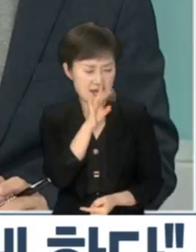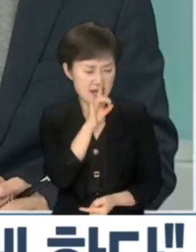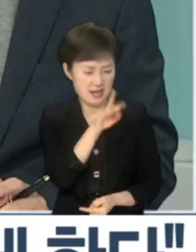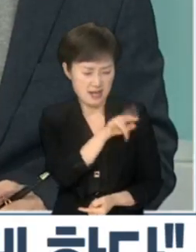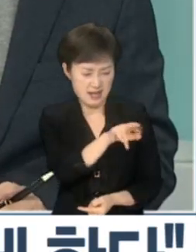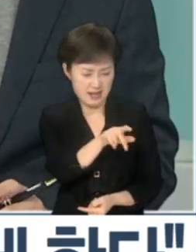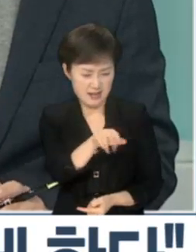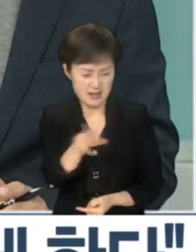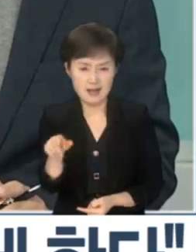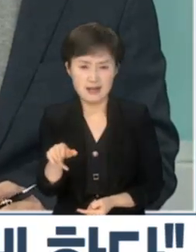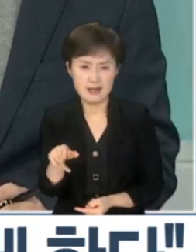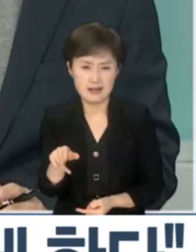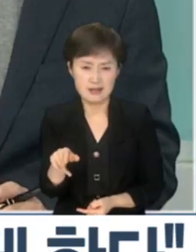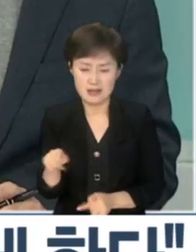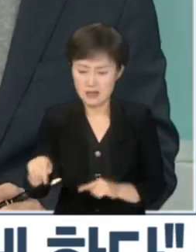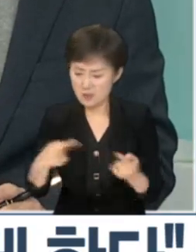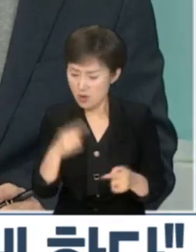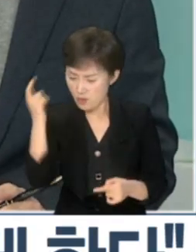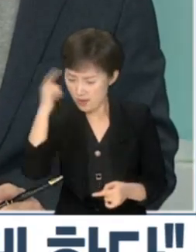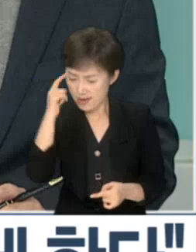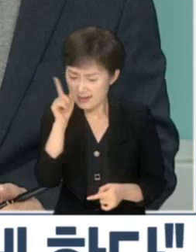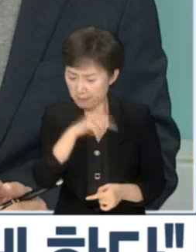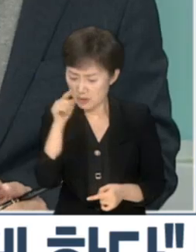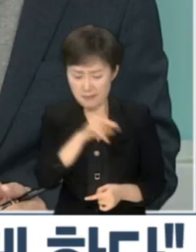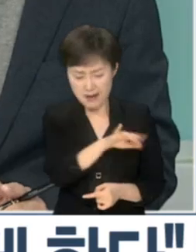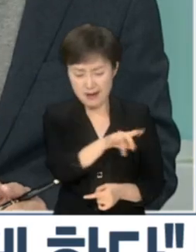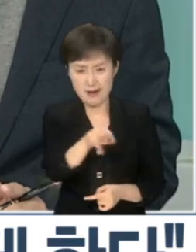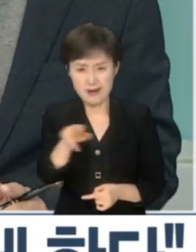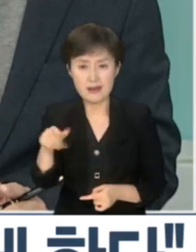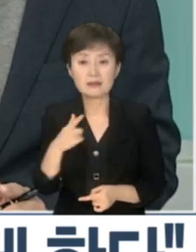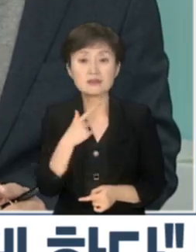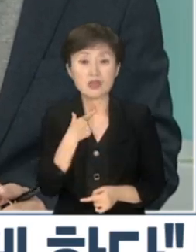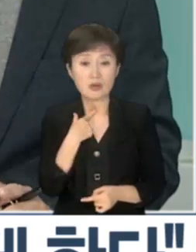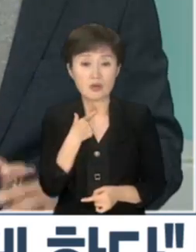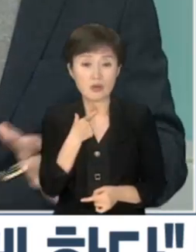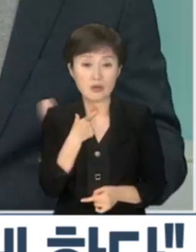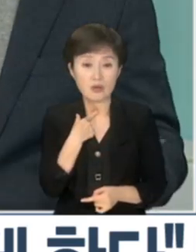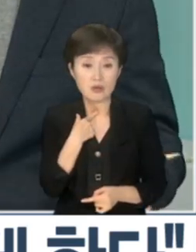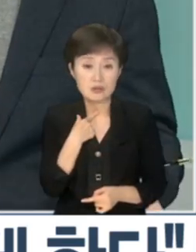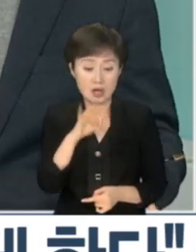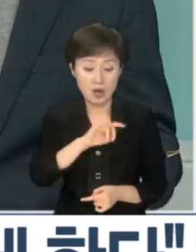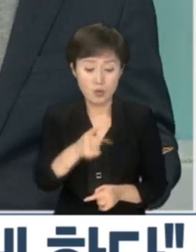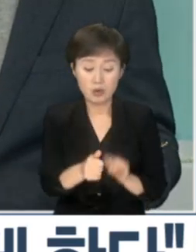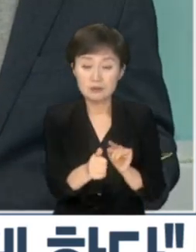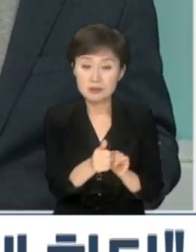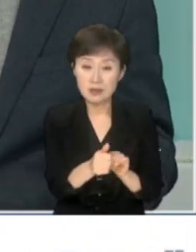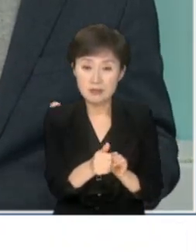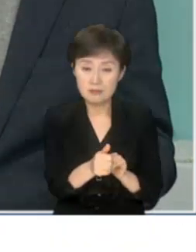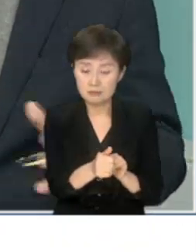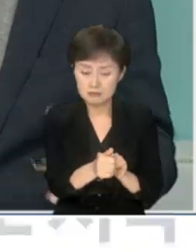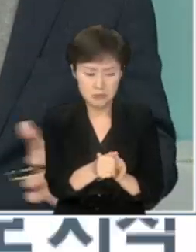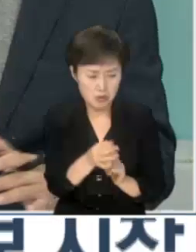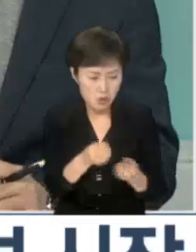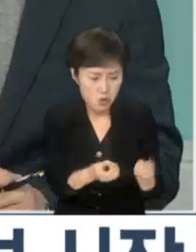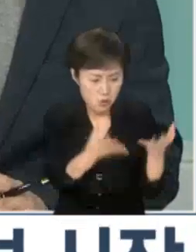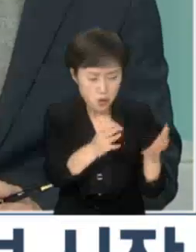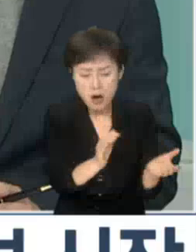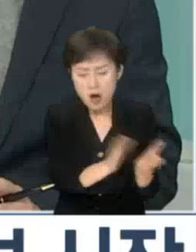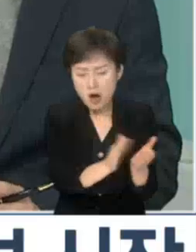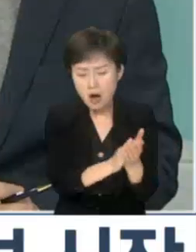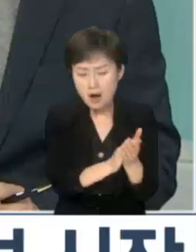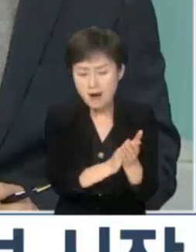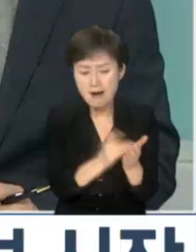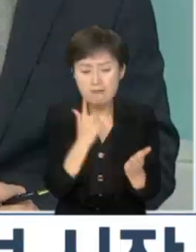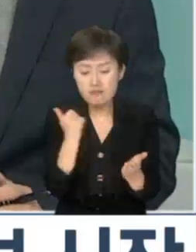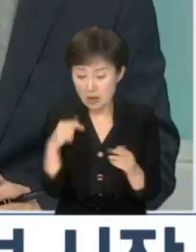비판하면서 코로나 상황에서 이게 말이 되느냐라고 하면서 뭐라고 그랬냐면 그때 박수 소리에 그 저기 목맨 사람들 같다라고